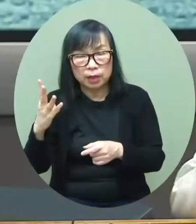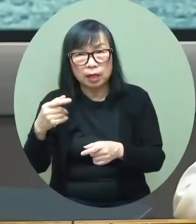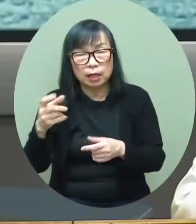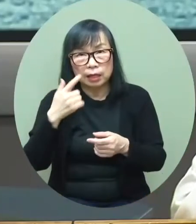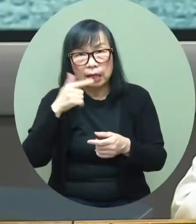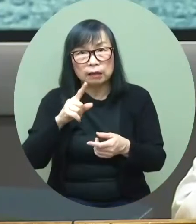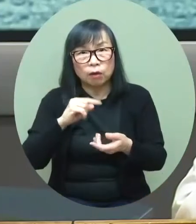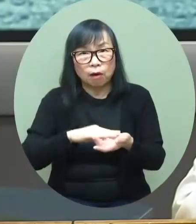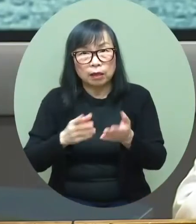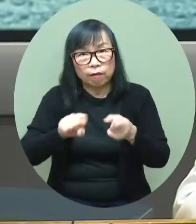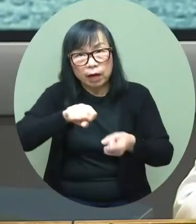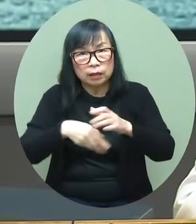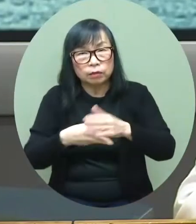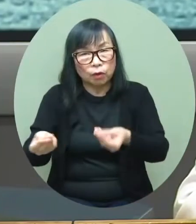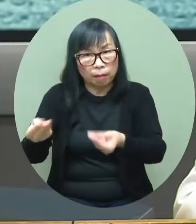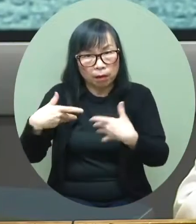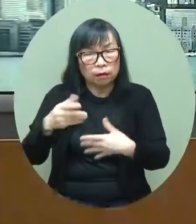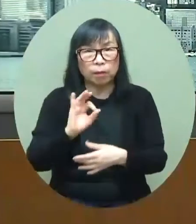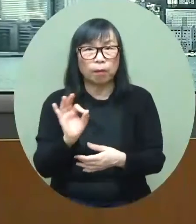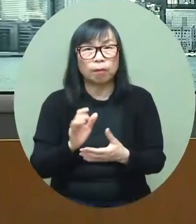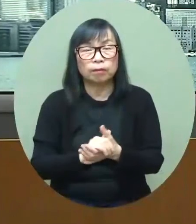下一題，各位女士。